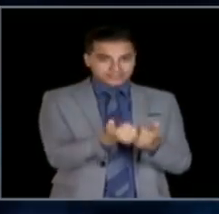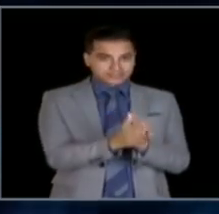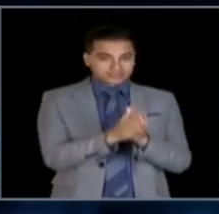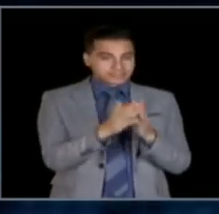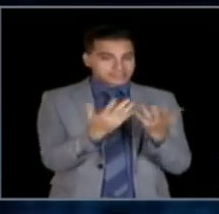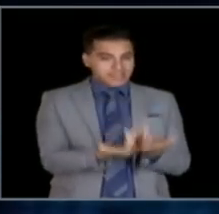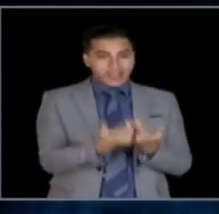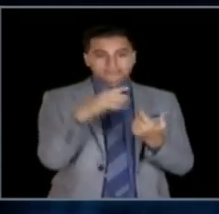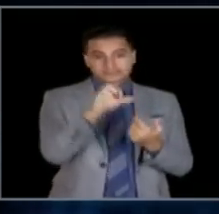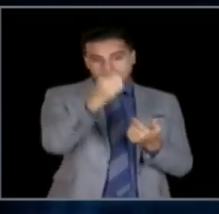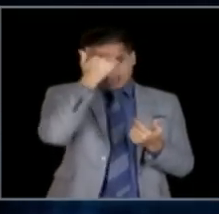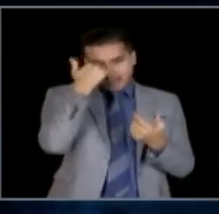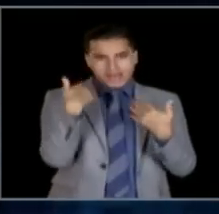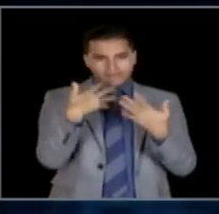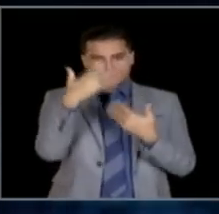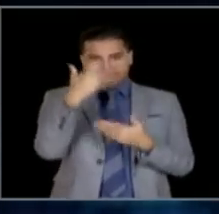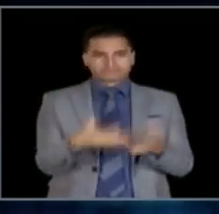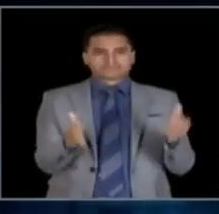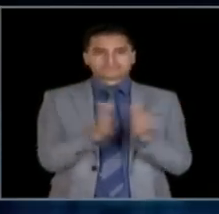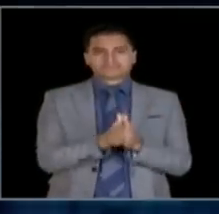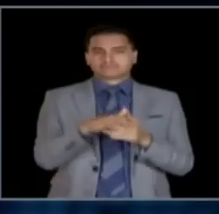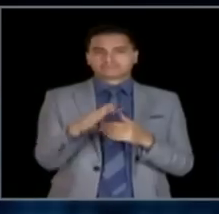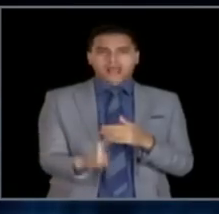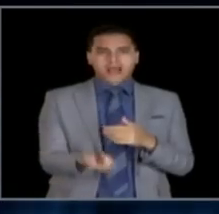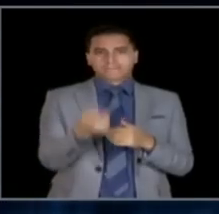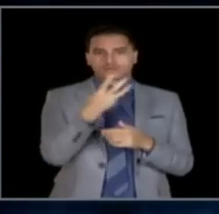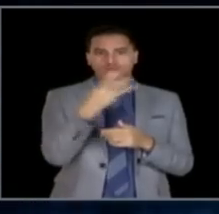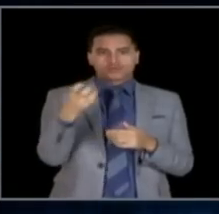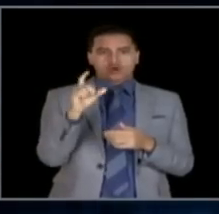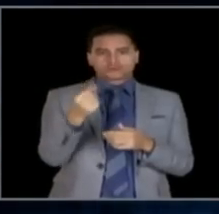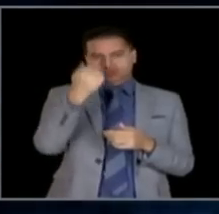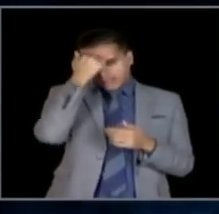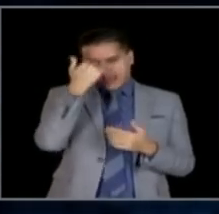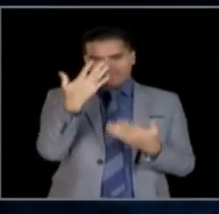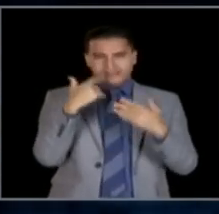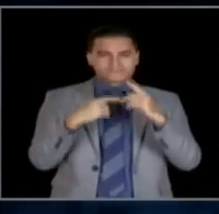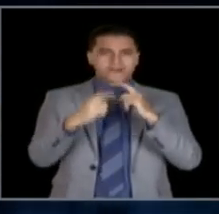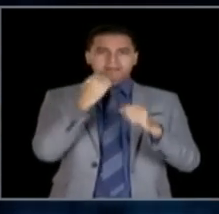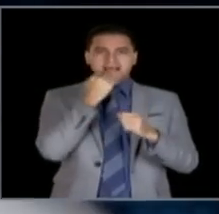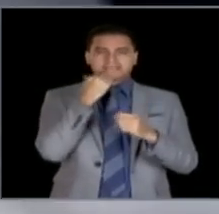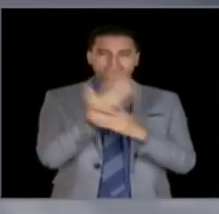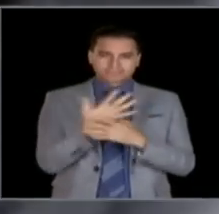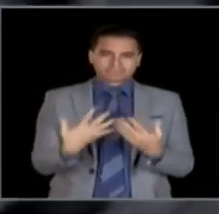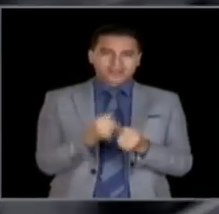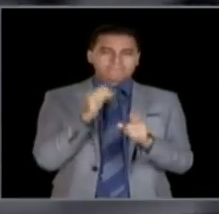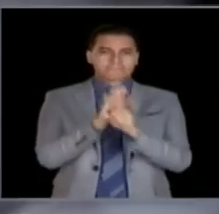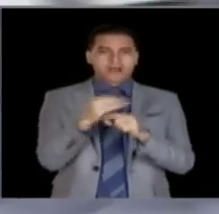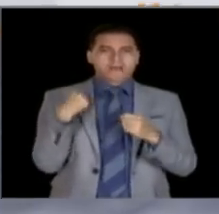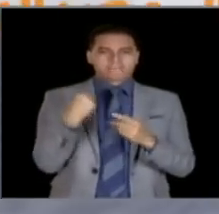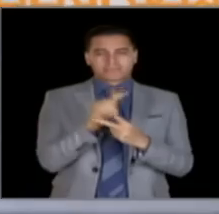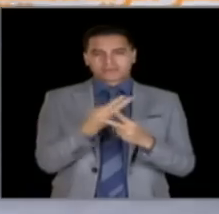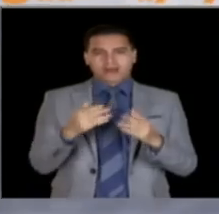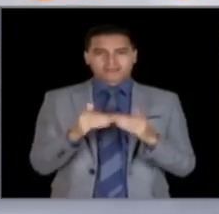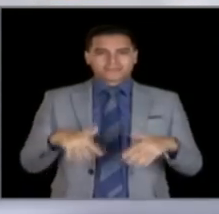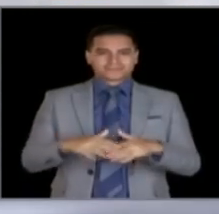بما يساوي 90,000 جنيه، ويبقى الرصيد لحد دلوقتي 315,000 جنيه في خزنة البنك الأهلي